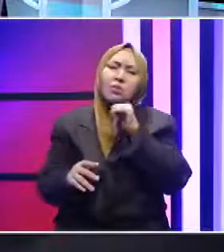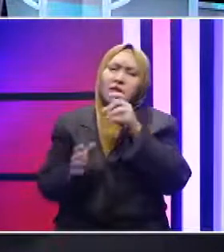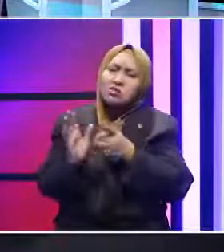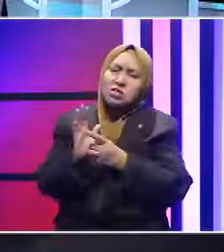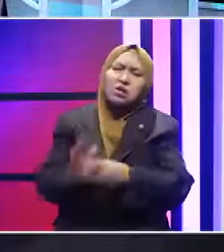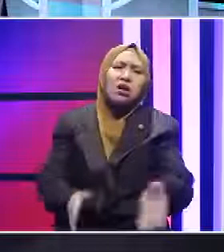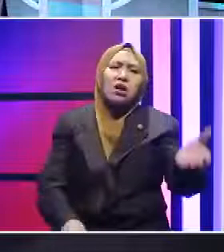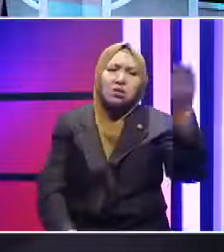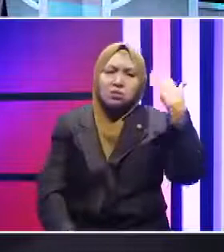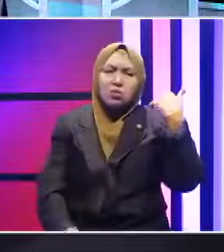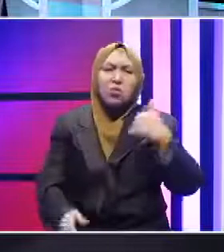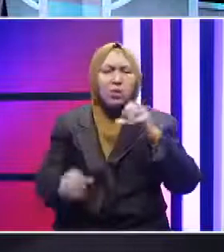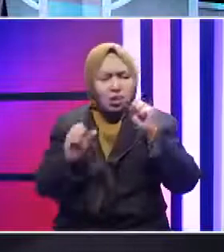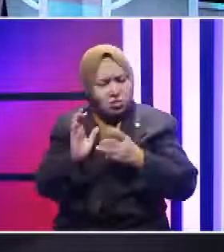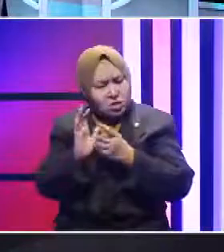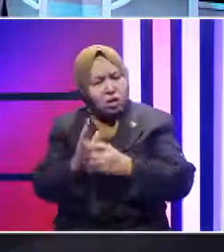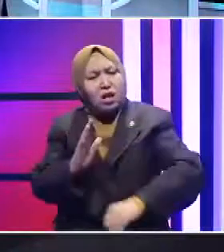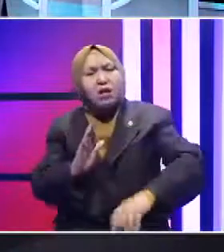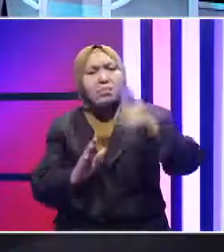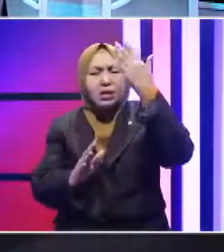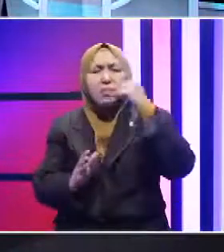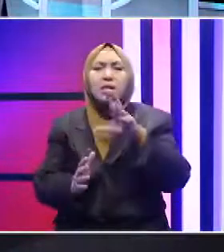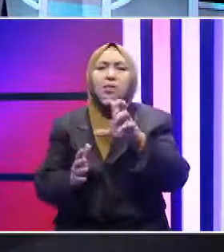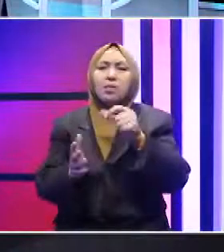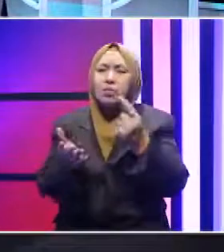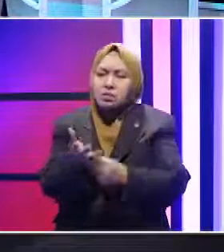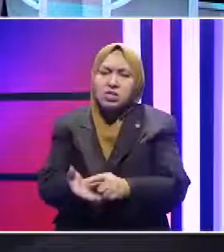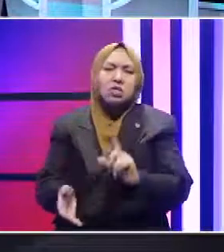hari itu, kan? Boleh sedekah lebih, mengapa 50